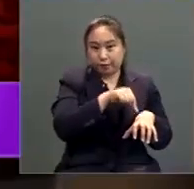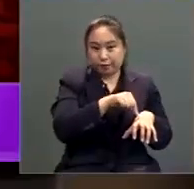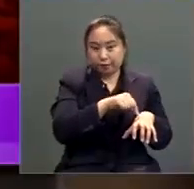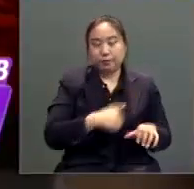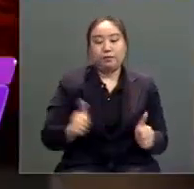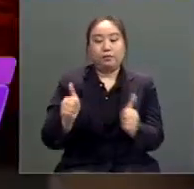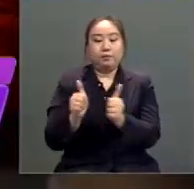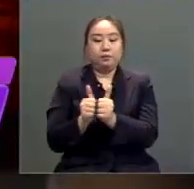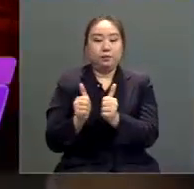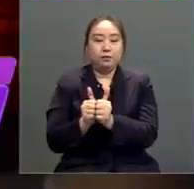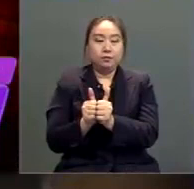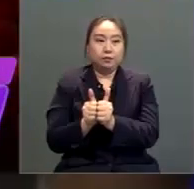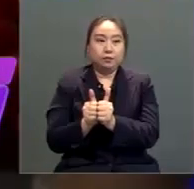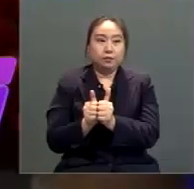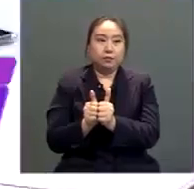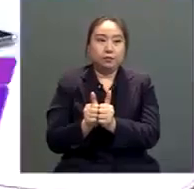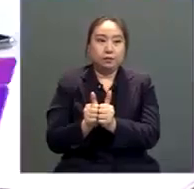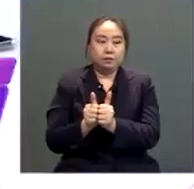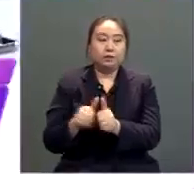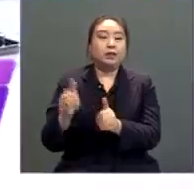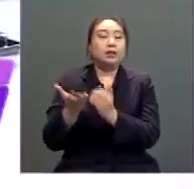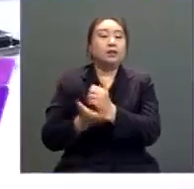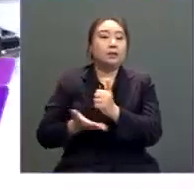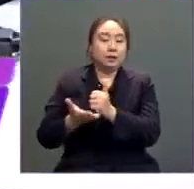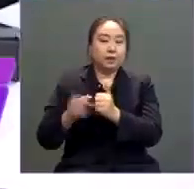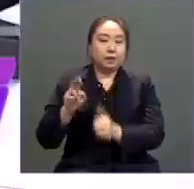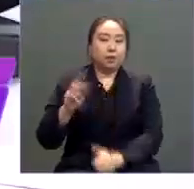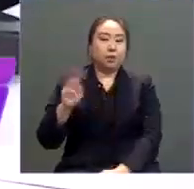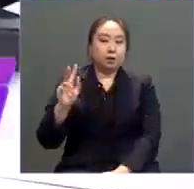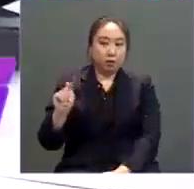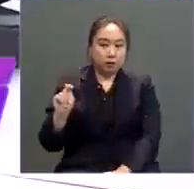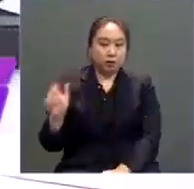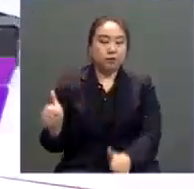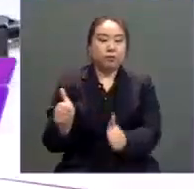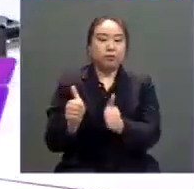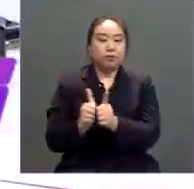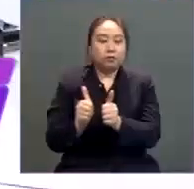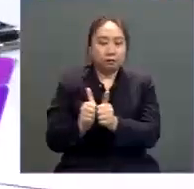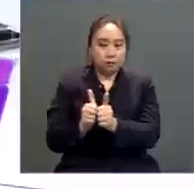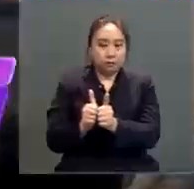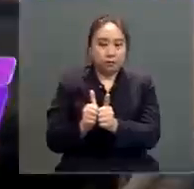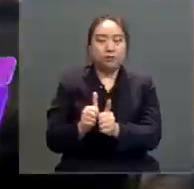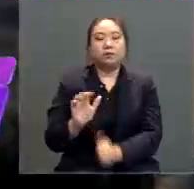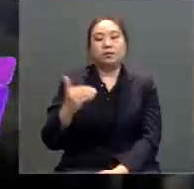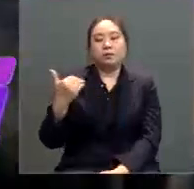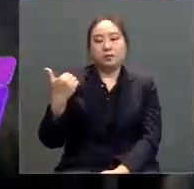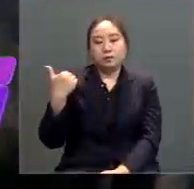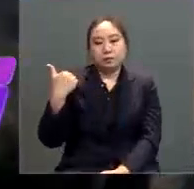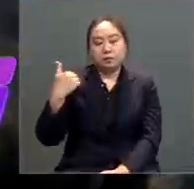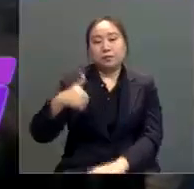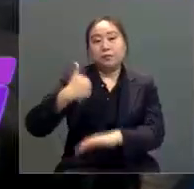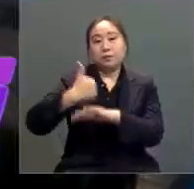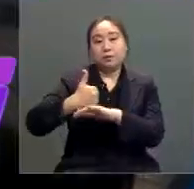ณัฐชัยศรีรุ่งสุขพินิจที่ปรึกษารัฐมนตรีประจำสำนักนายกรัฐมนตรีและพลโทสรรเสริญแก้วกำเนิด